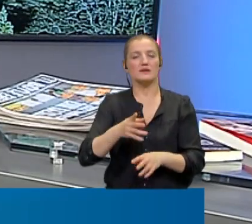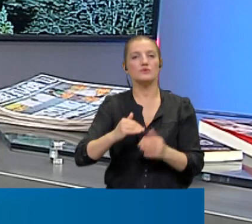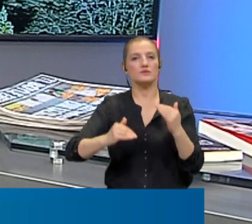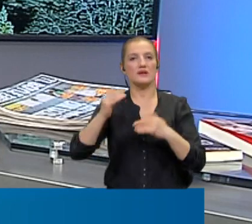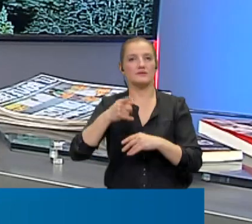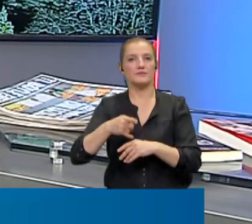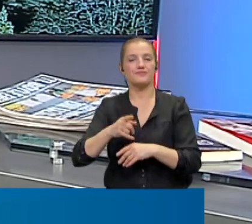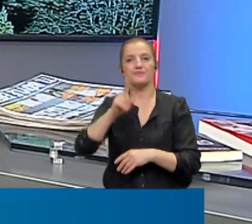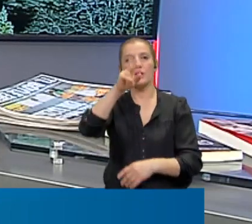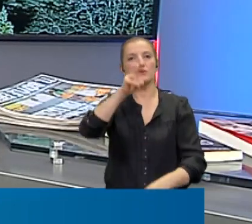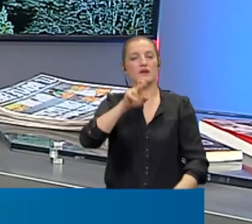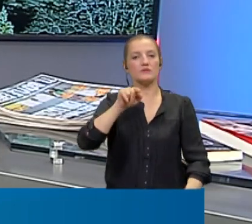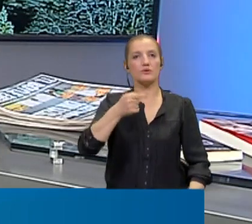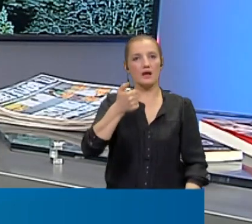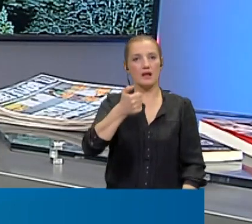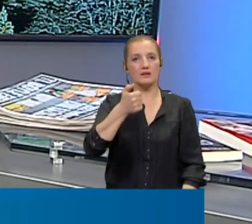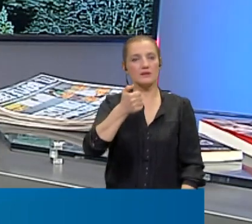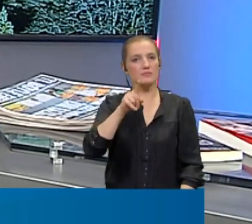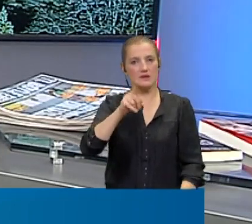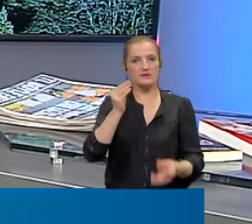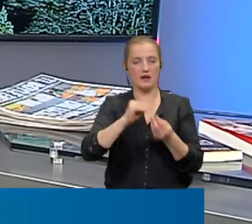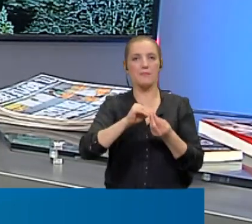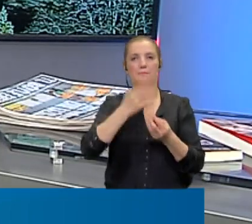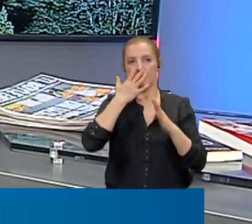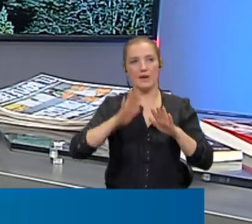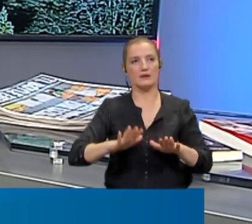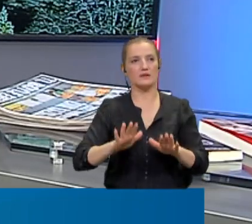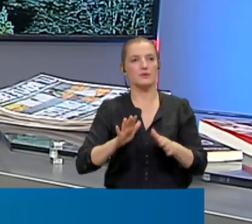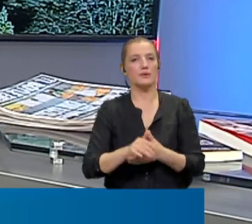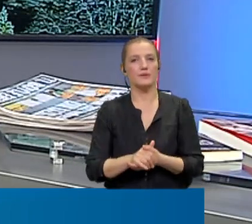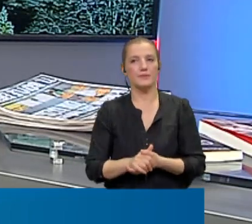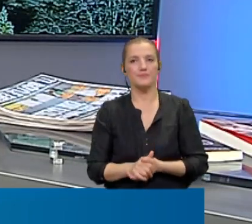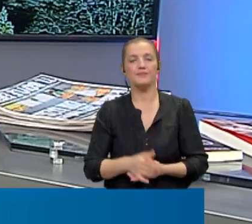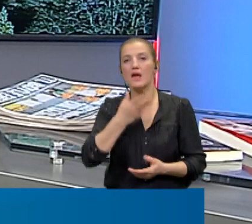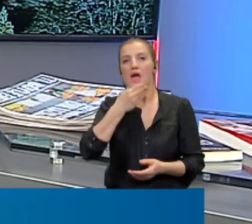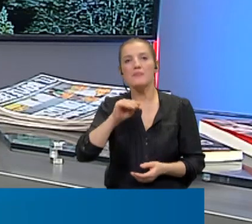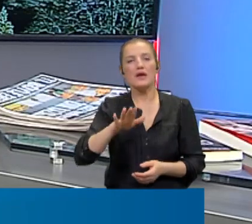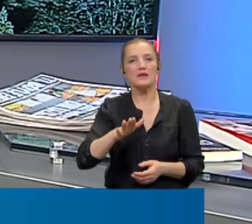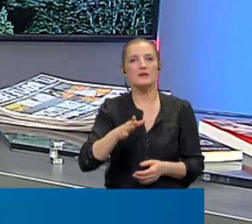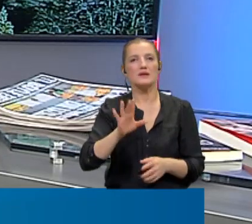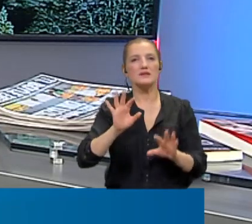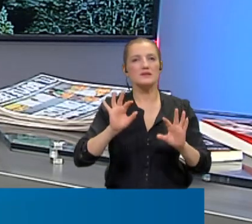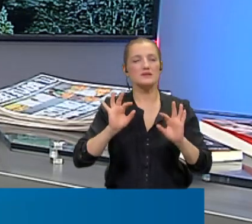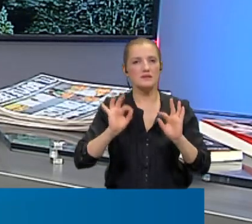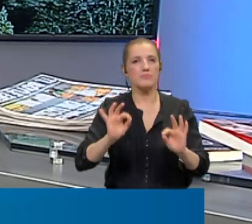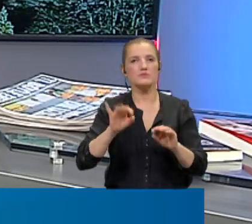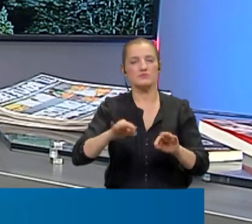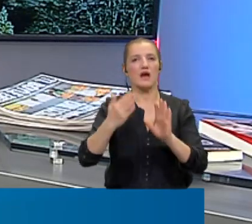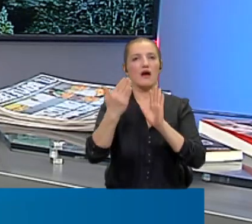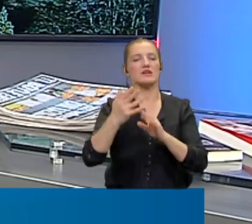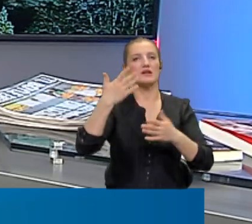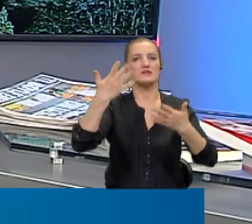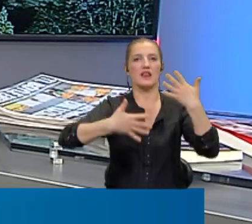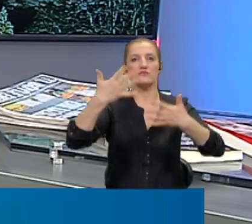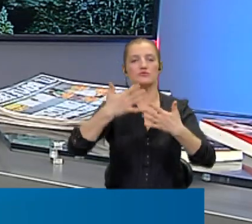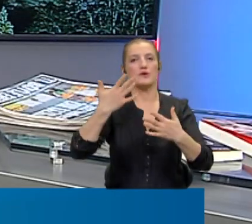yükseltir şimdi 18.6 lık bir zam bekleniyor acaba soralım emeklilerimiz Tam da karşımızda şu anda